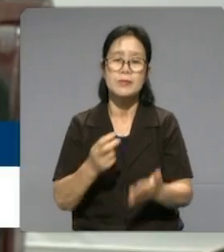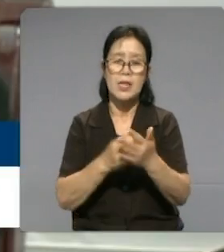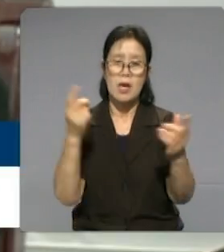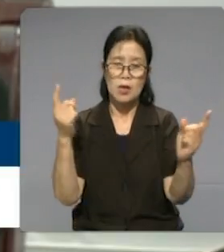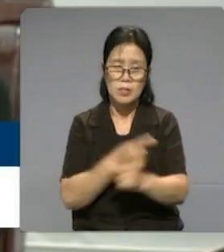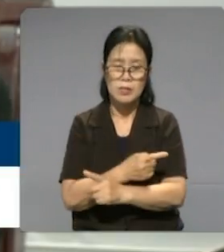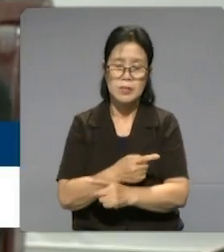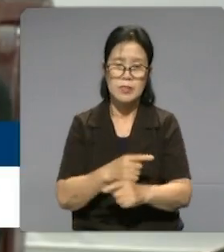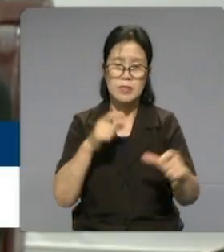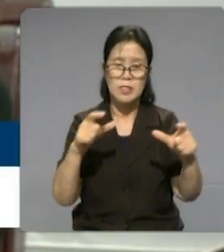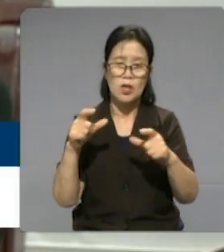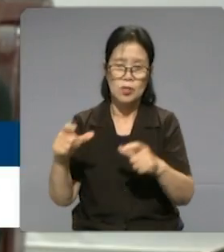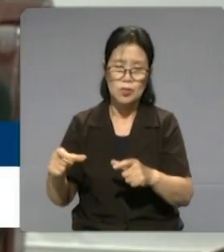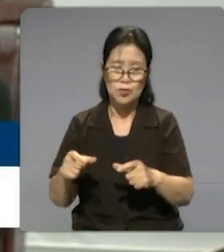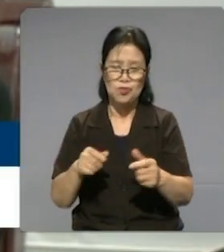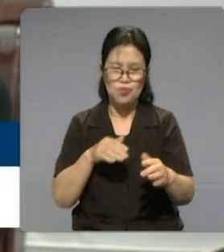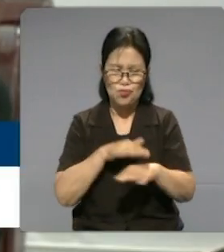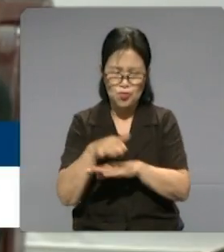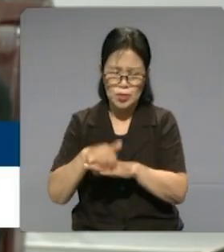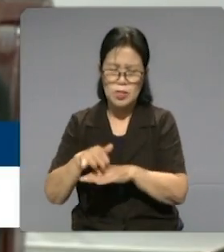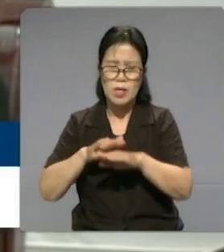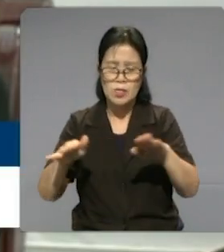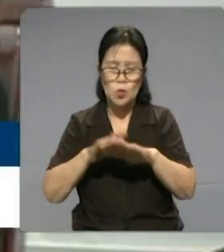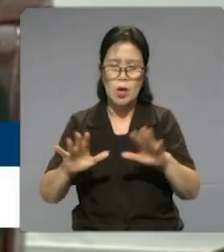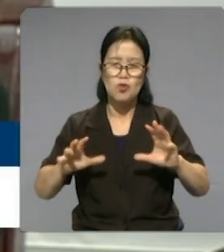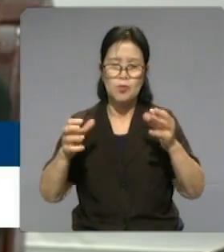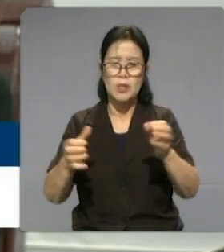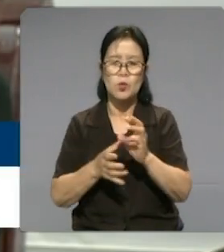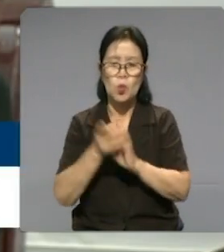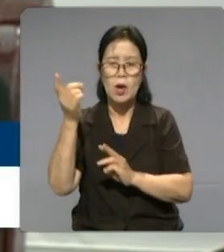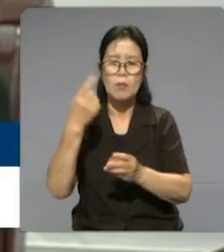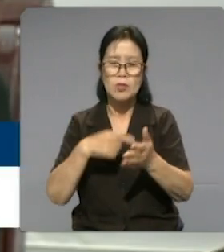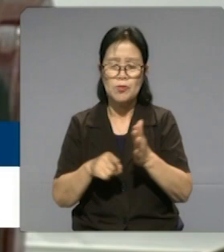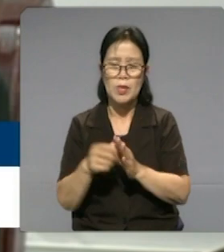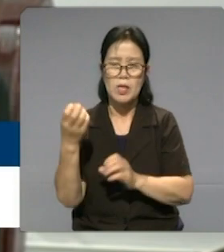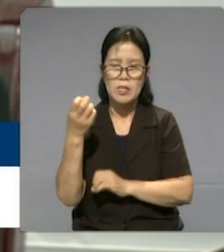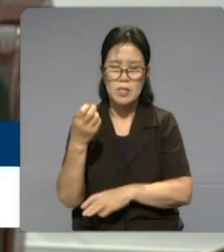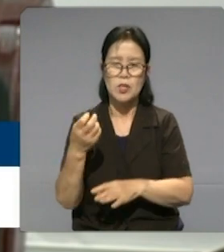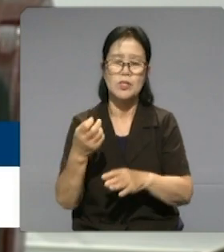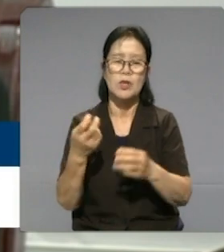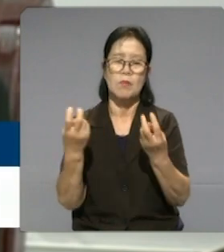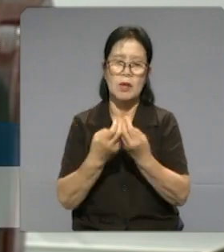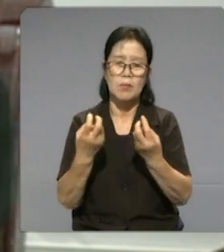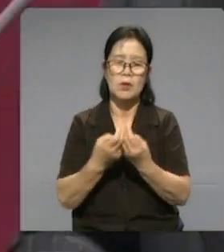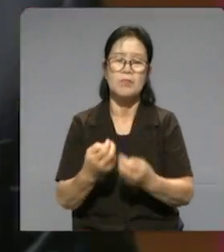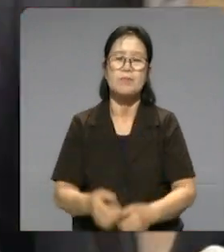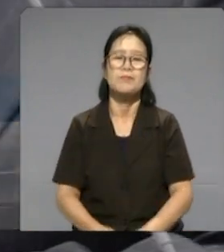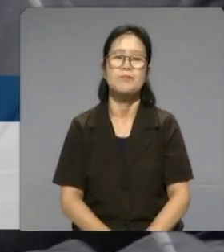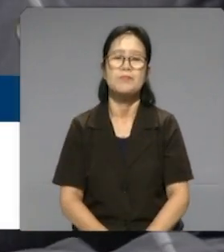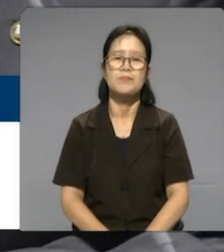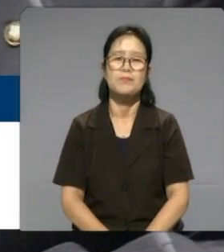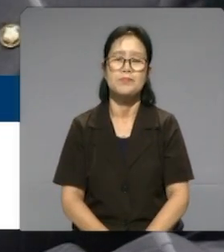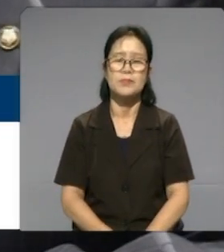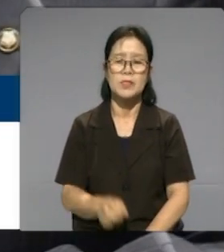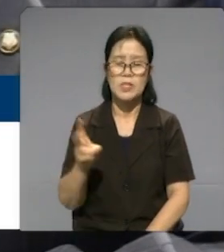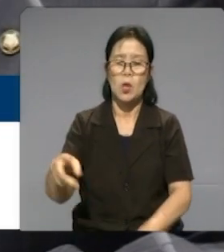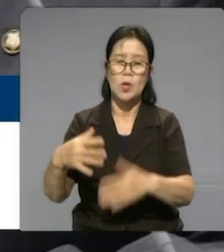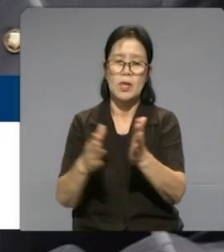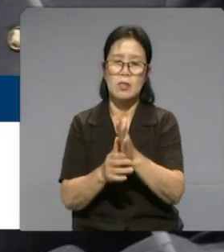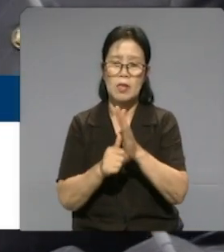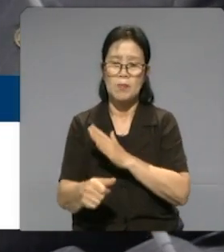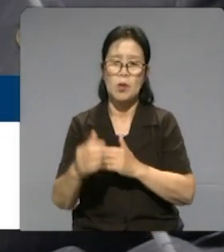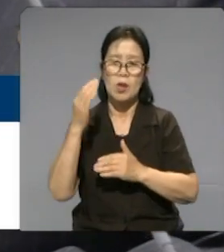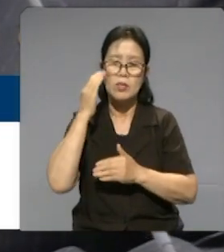개헌이야말로 지역주의 해소와 국민 통합을 위한 권언적 처방인 것입니다. 여당 대표가